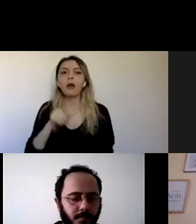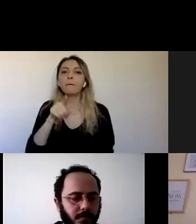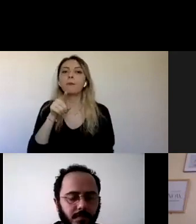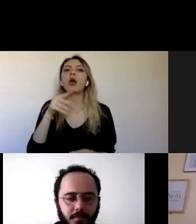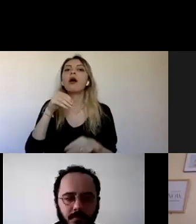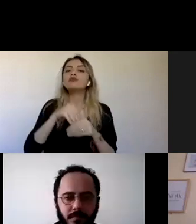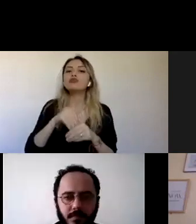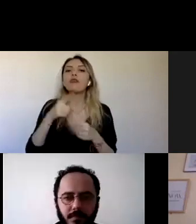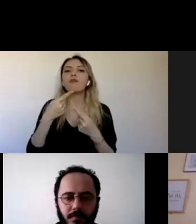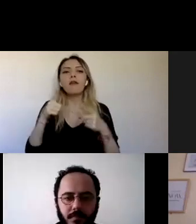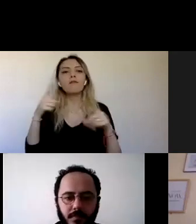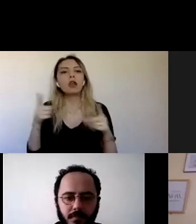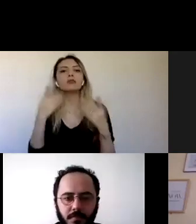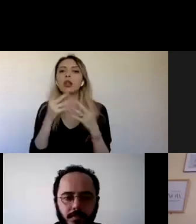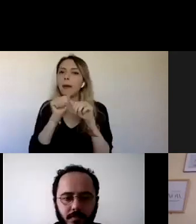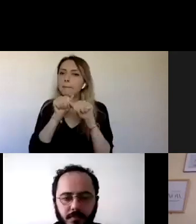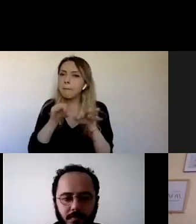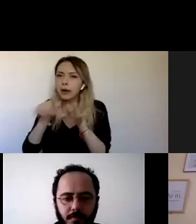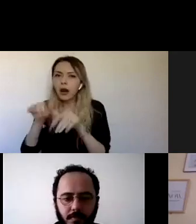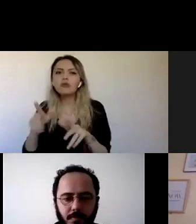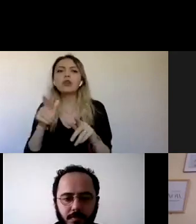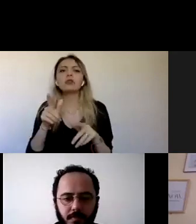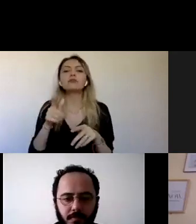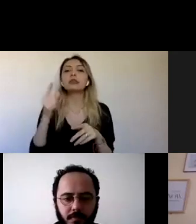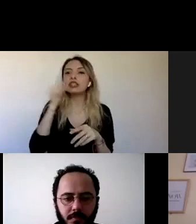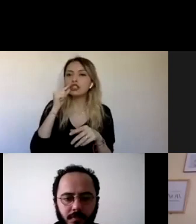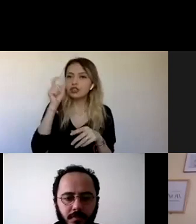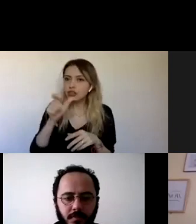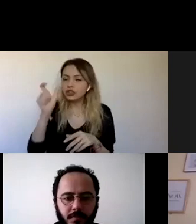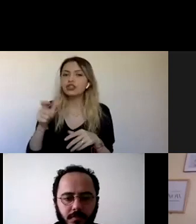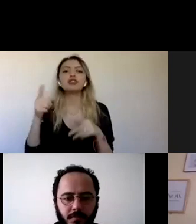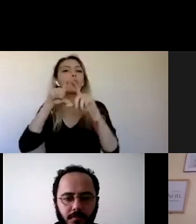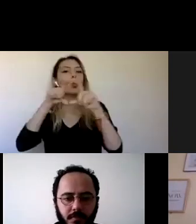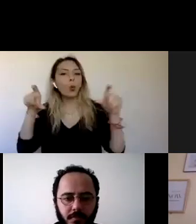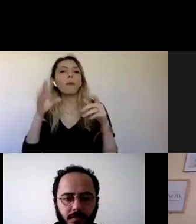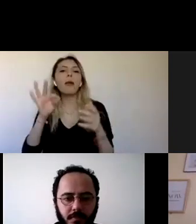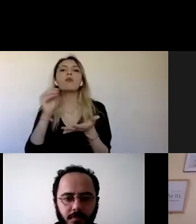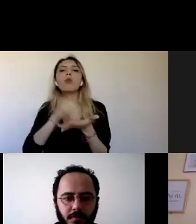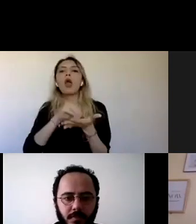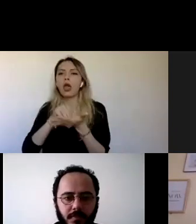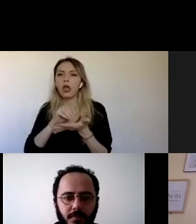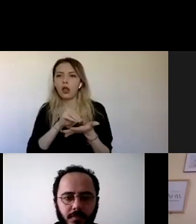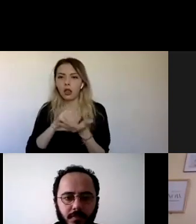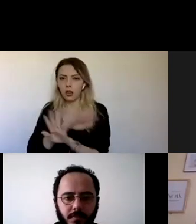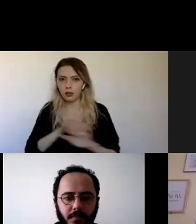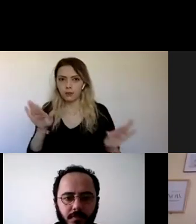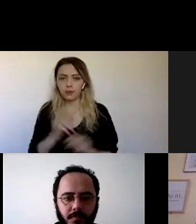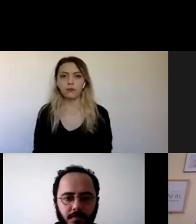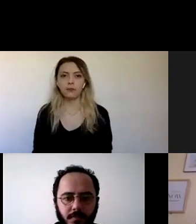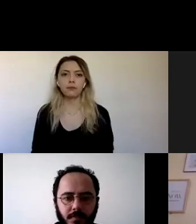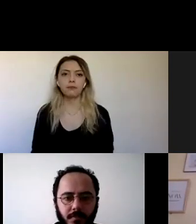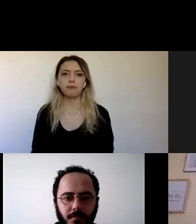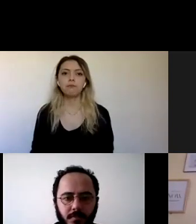bilgi belge paylaşan kişi ya da aktörleri ekledim. Dolayısıyla bu listeye girdiğim anda bu